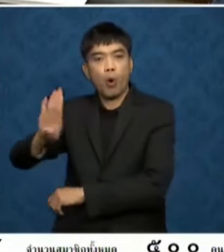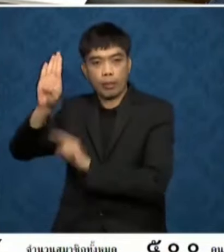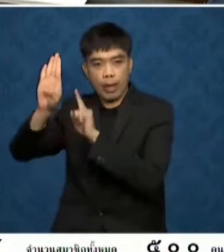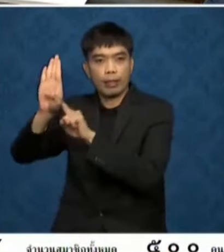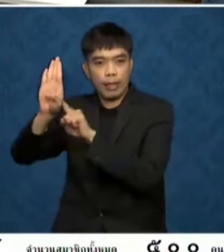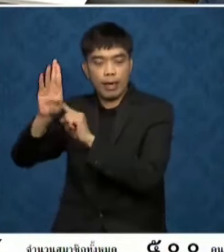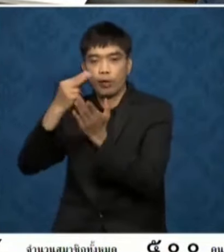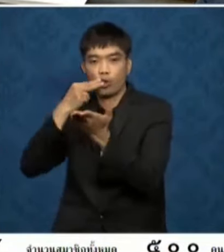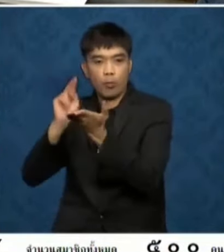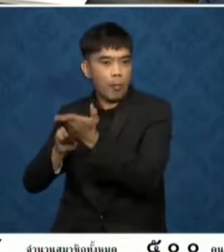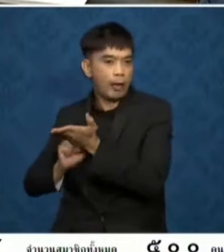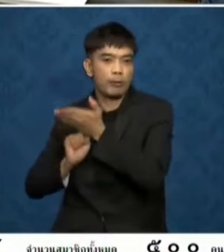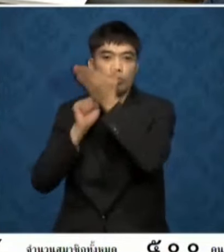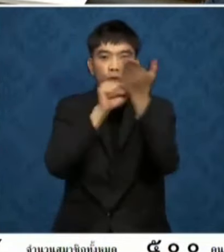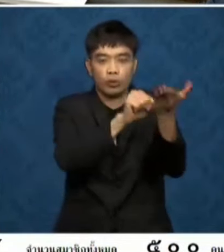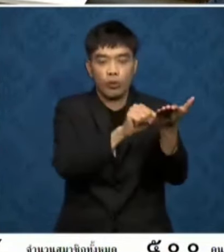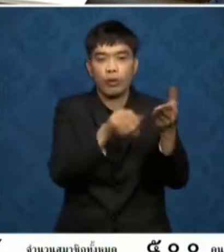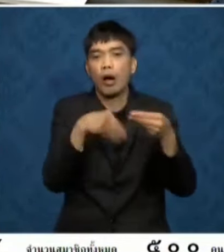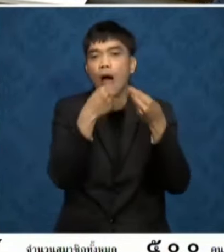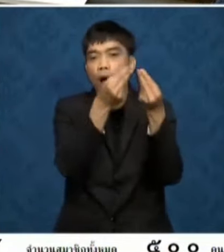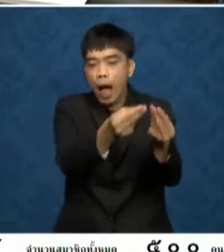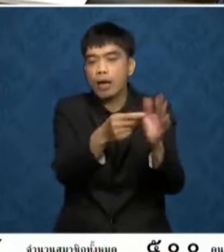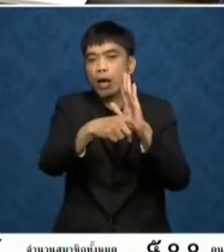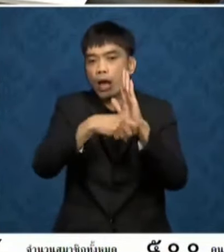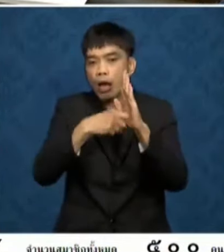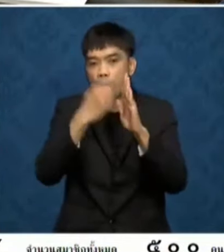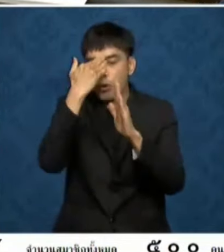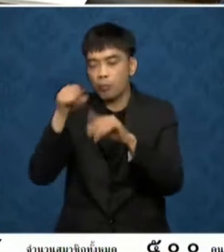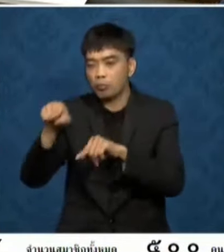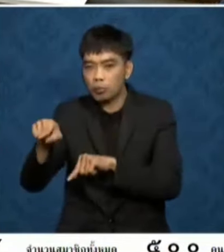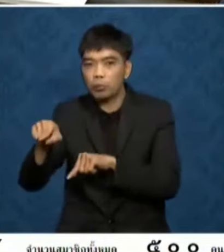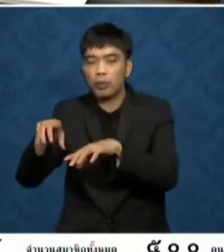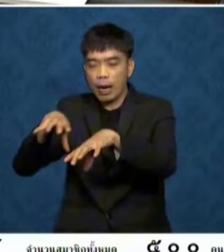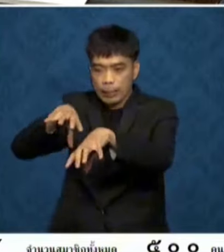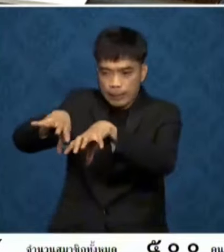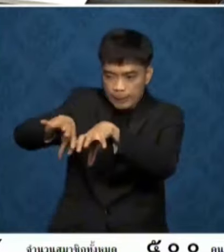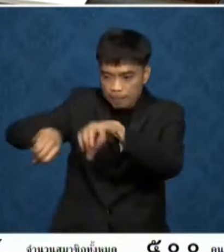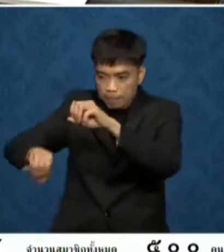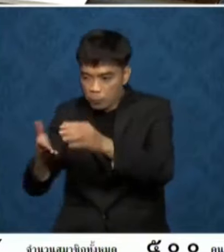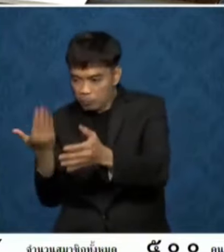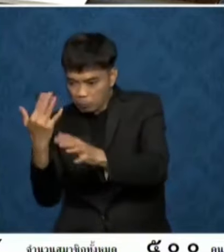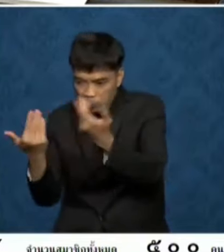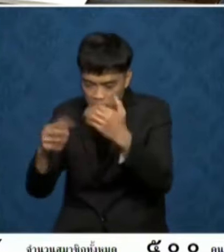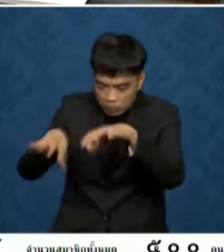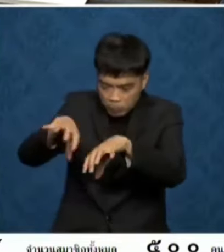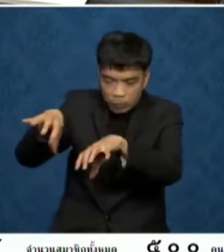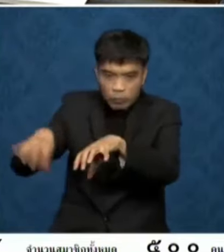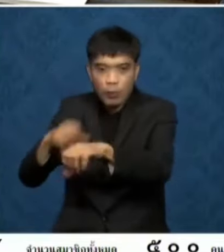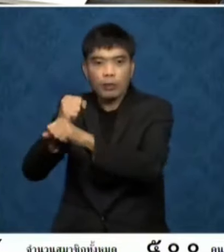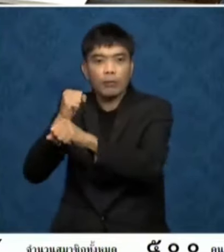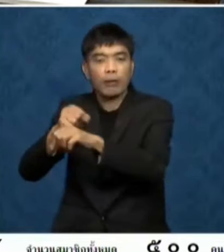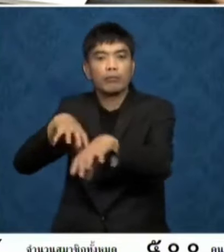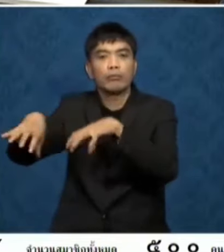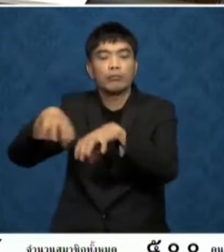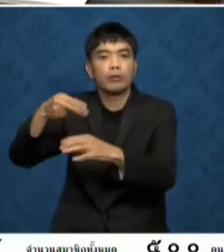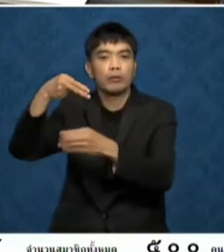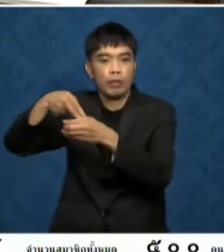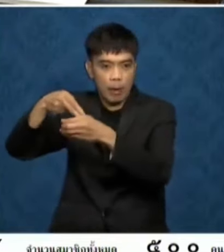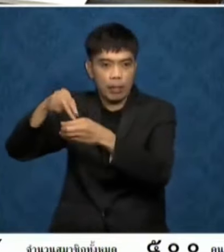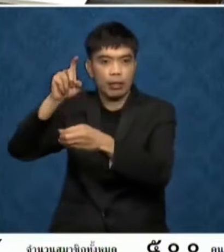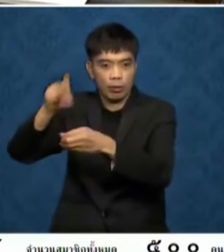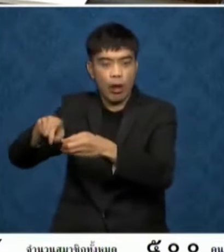งหนังสือยืนยันแล้วก็พูดถึงการรื้อถอนแท่นที่ใช้ในการประกอบกิจการปิโตรเลียมนะคะว่าตนเ